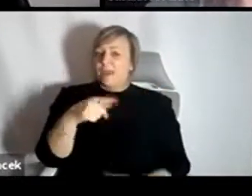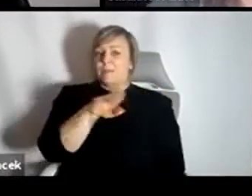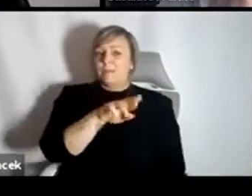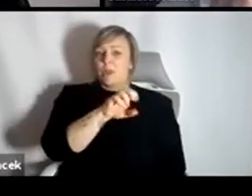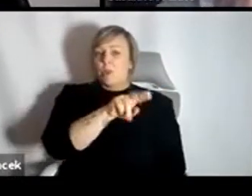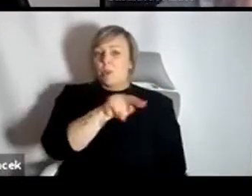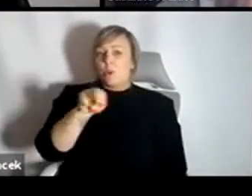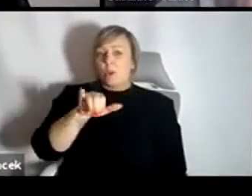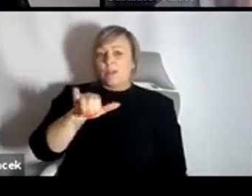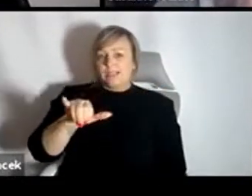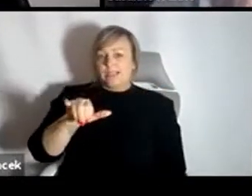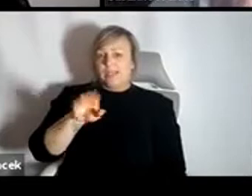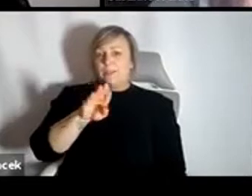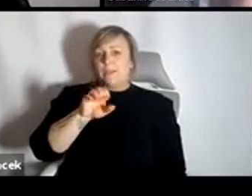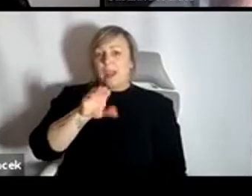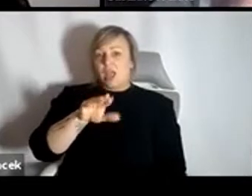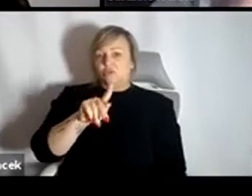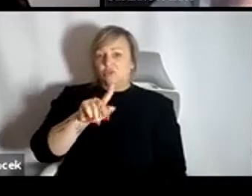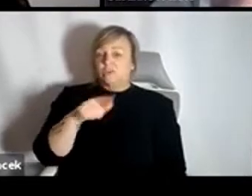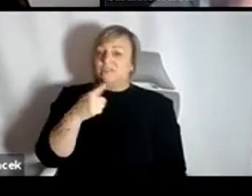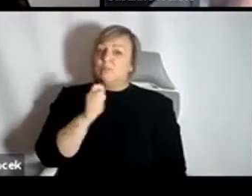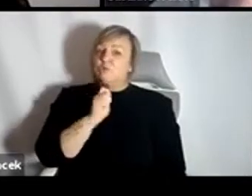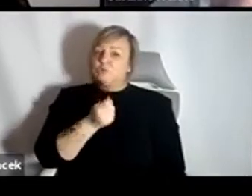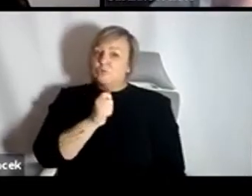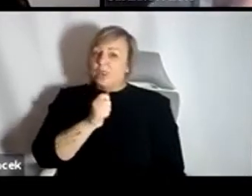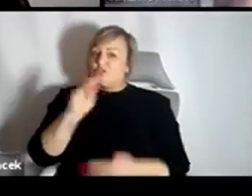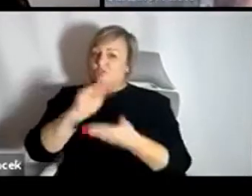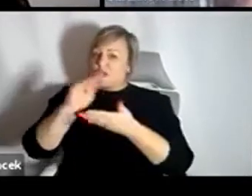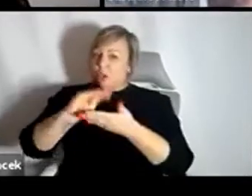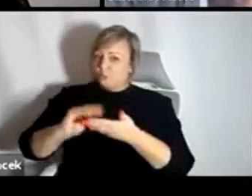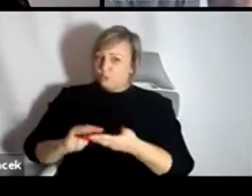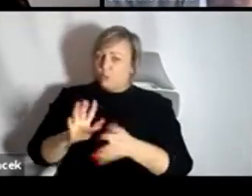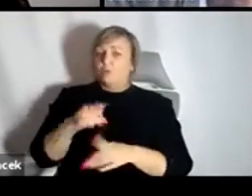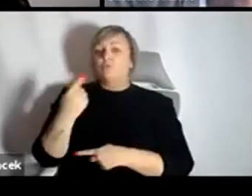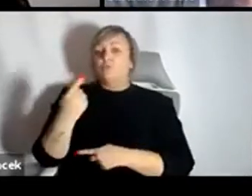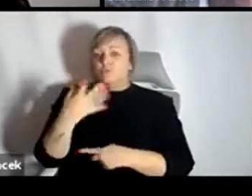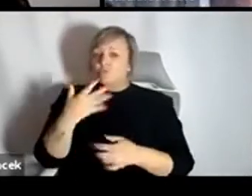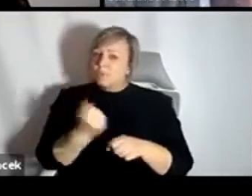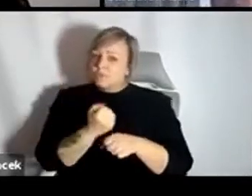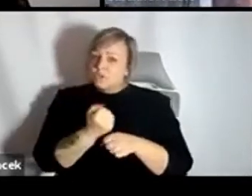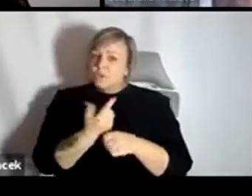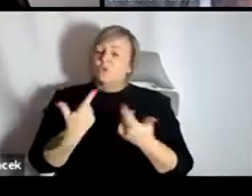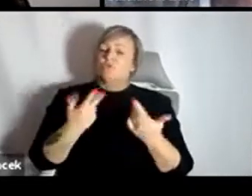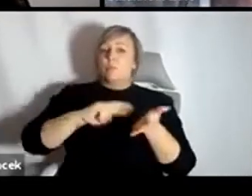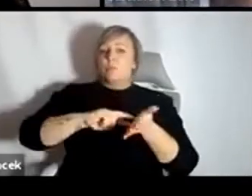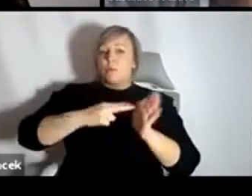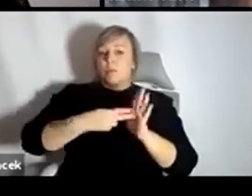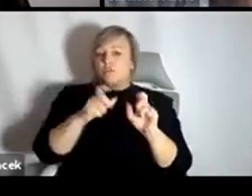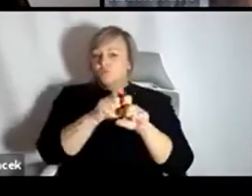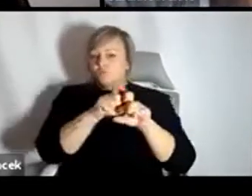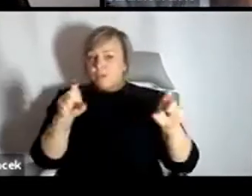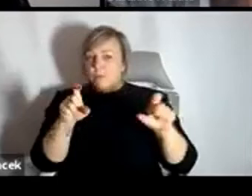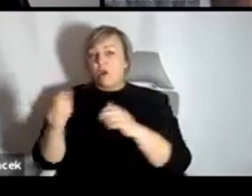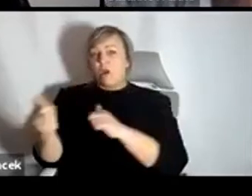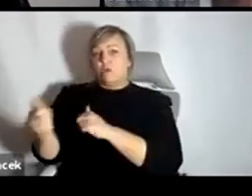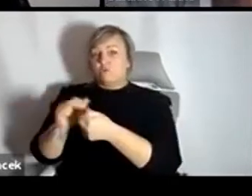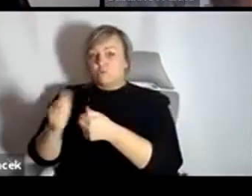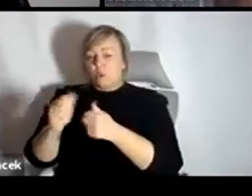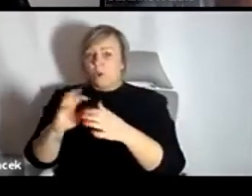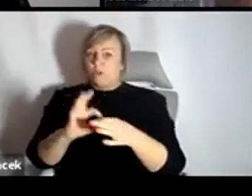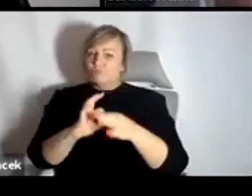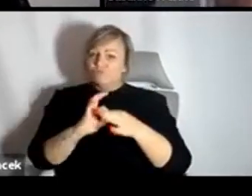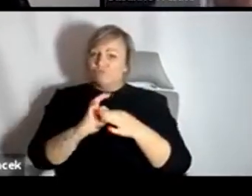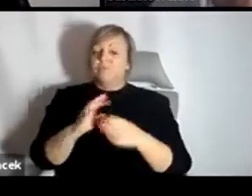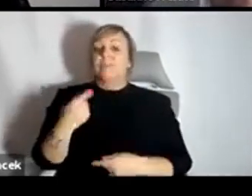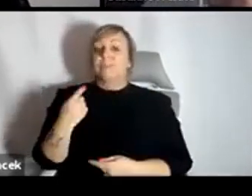Blaschke. Ronny ist Journalist und Autor. Er beschäftigt sich mit politischen Themen im Sport. Vor allem tut er dies für